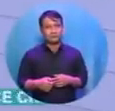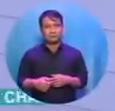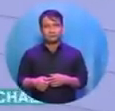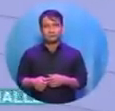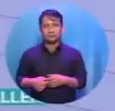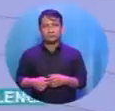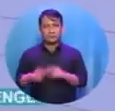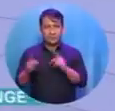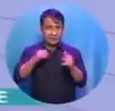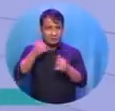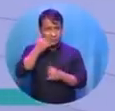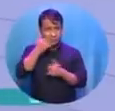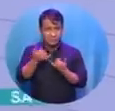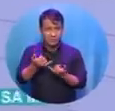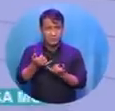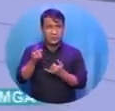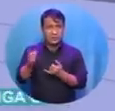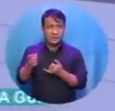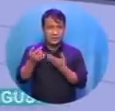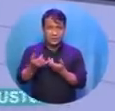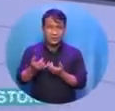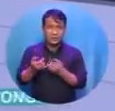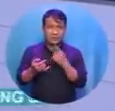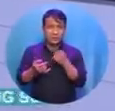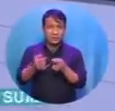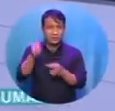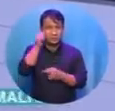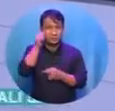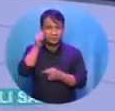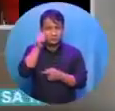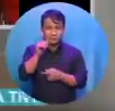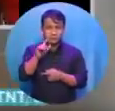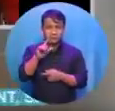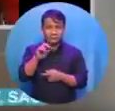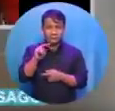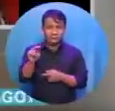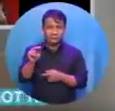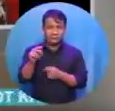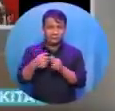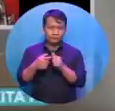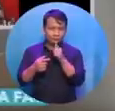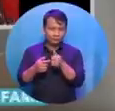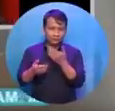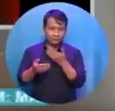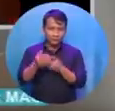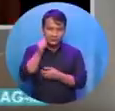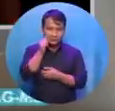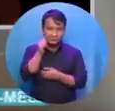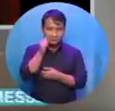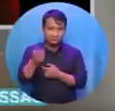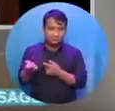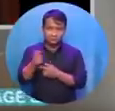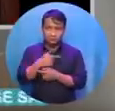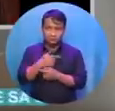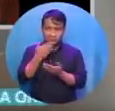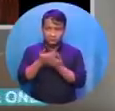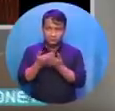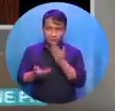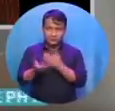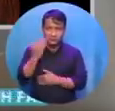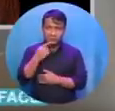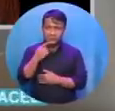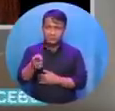Okay, nakausap natin si Eileen Kidlat. Magandang umaga po